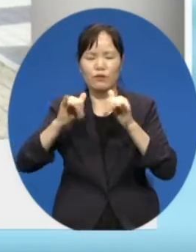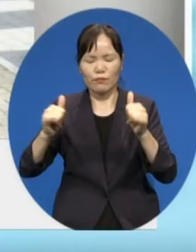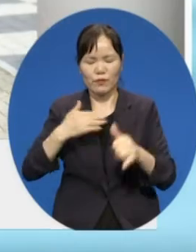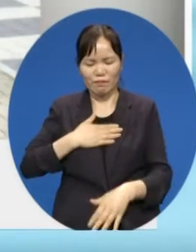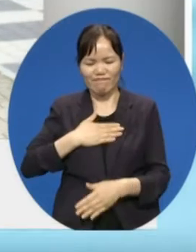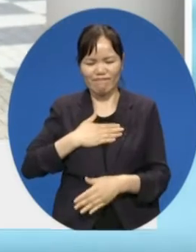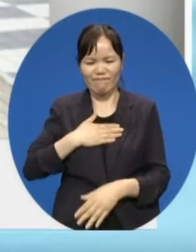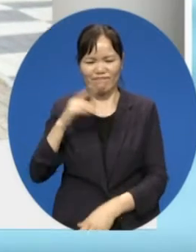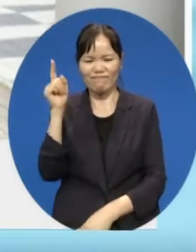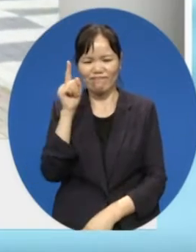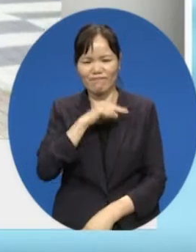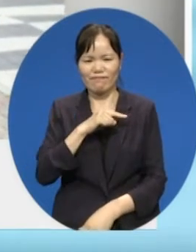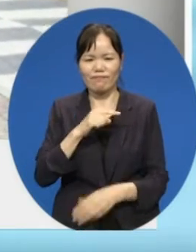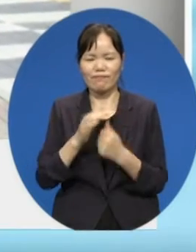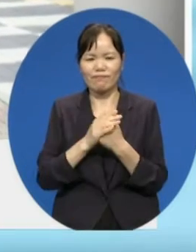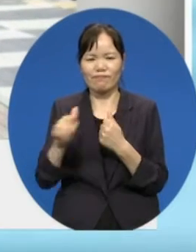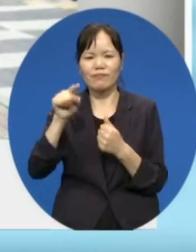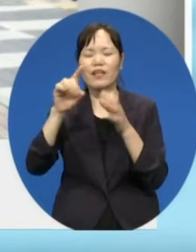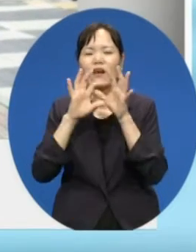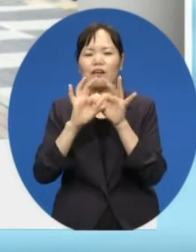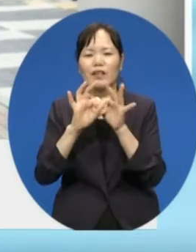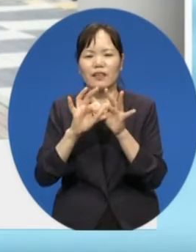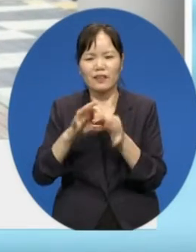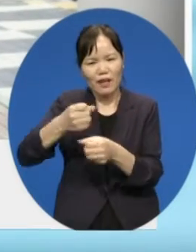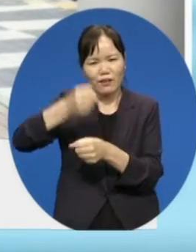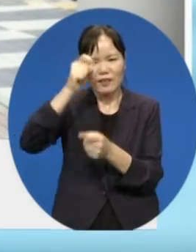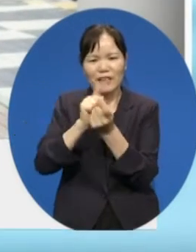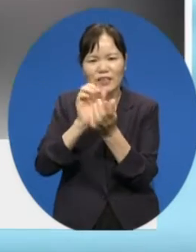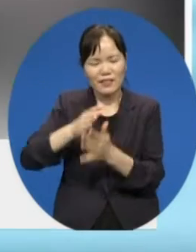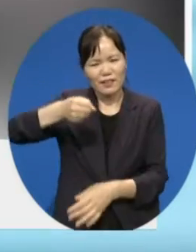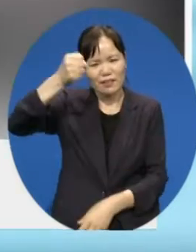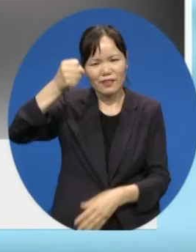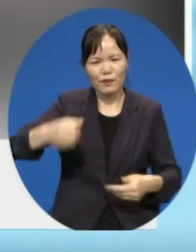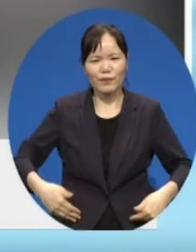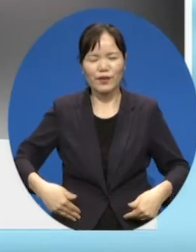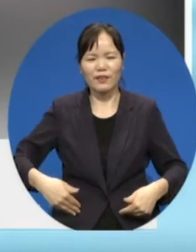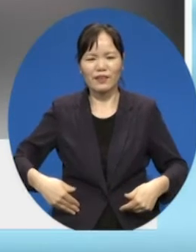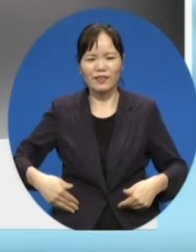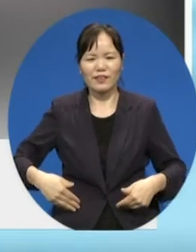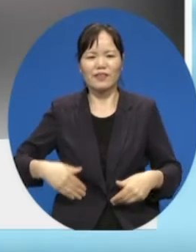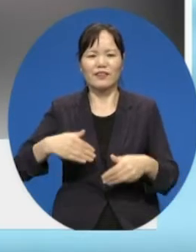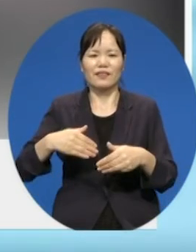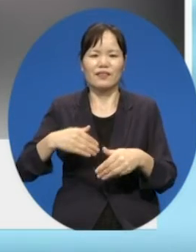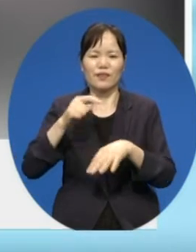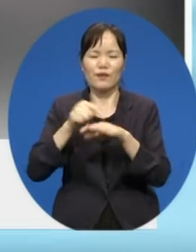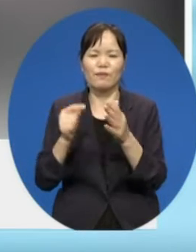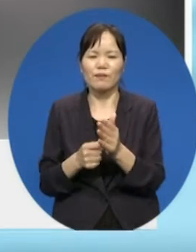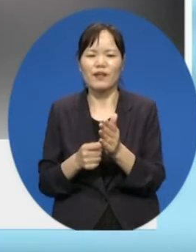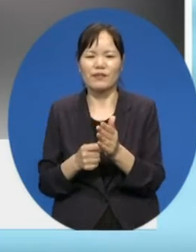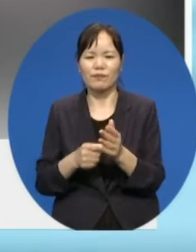크게 해쳤기 때문에, 그로 인해서 지금 우산은 직접 들어야 된다, 이런 절박한 심정이 생겨가지고,